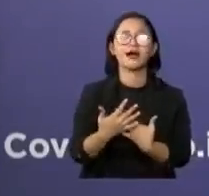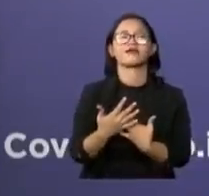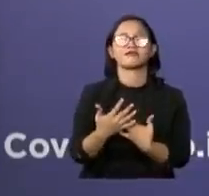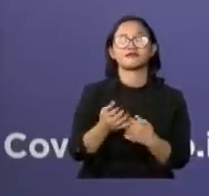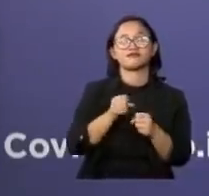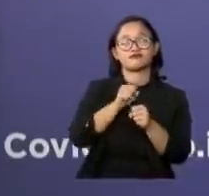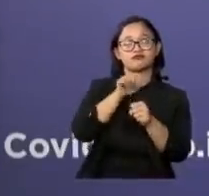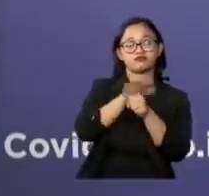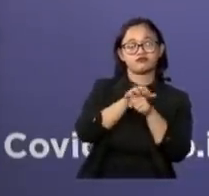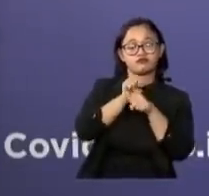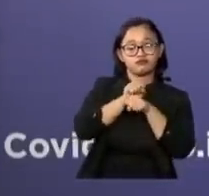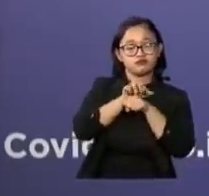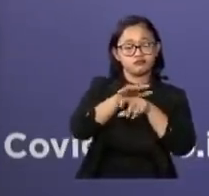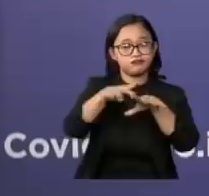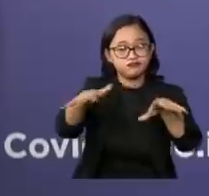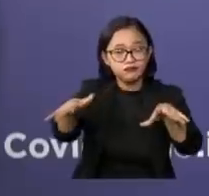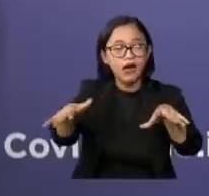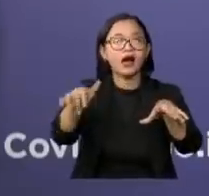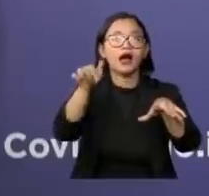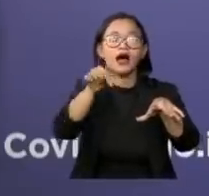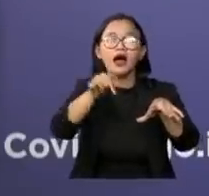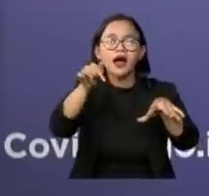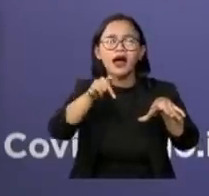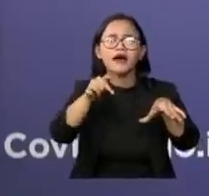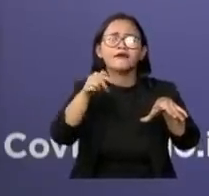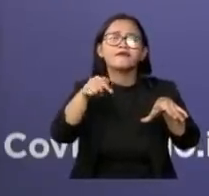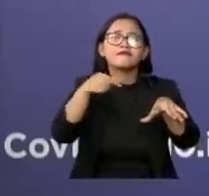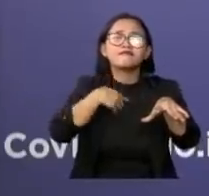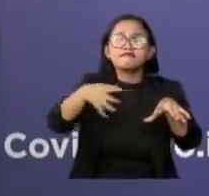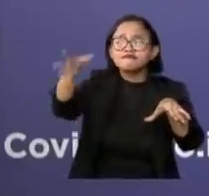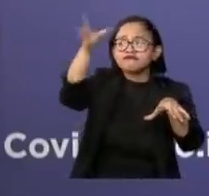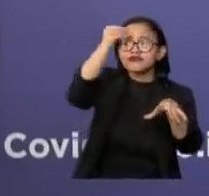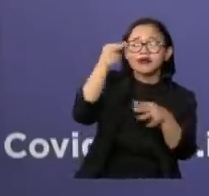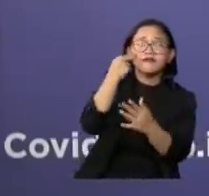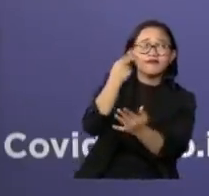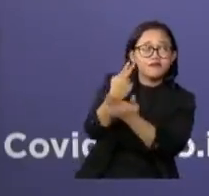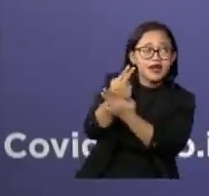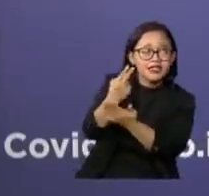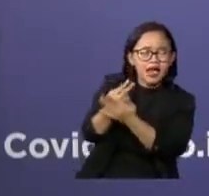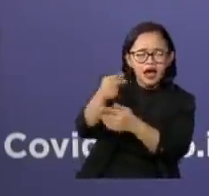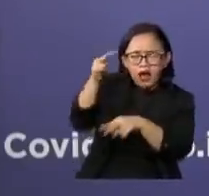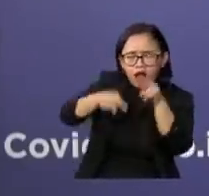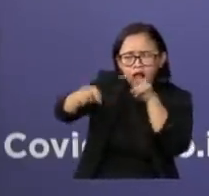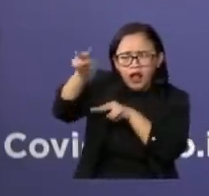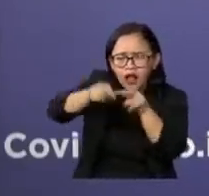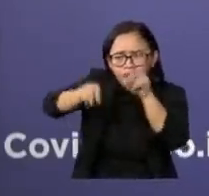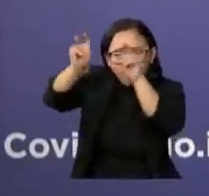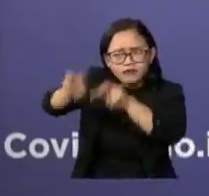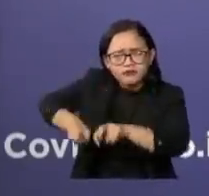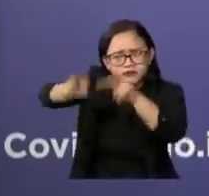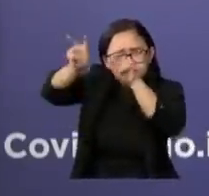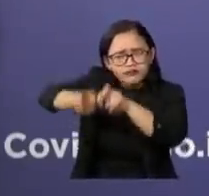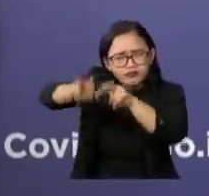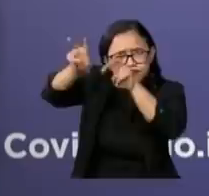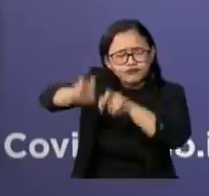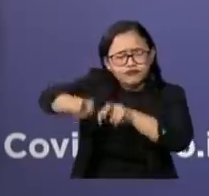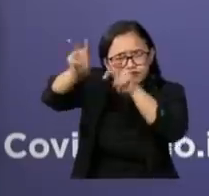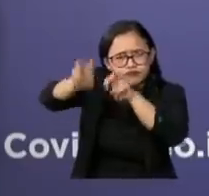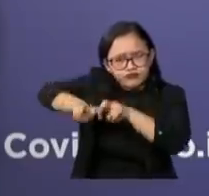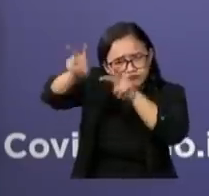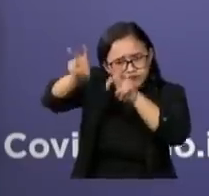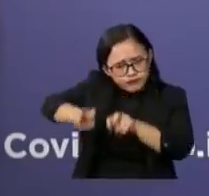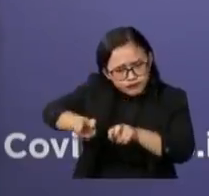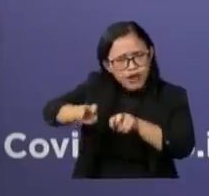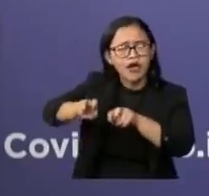yang terjadi dari fakta yang kita lakukan setiap melakukan penyelidikan